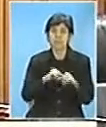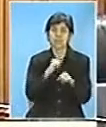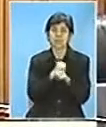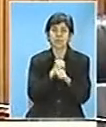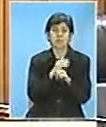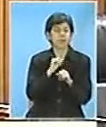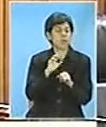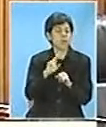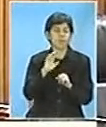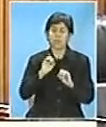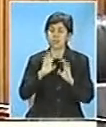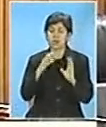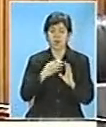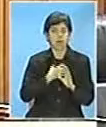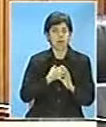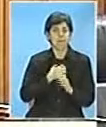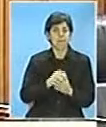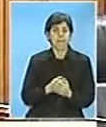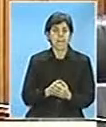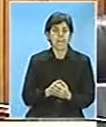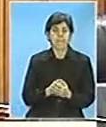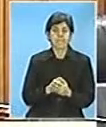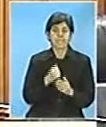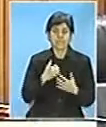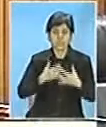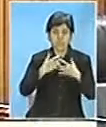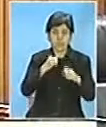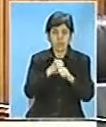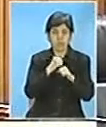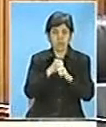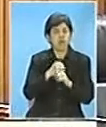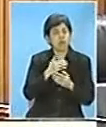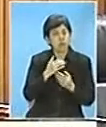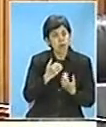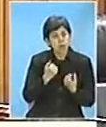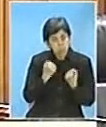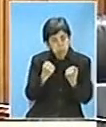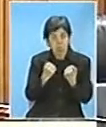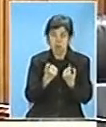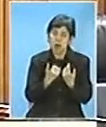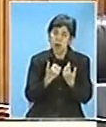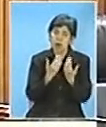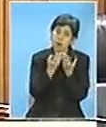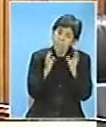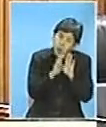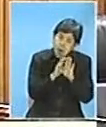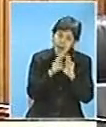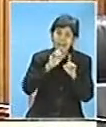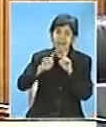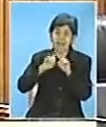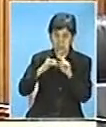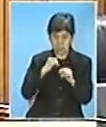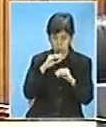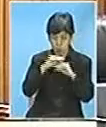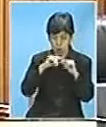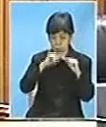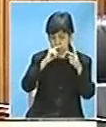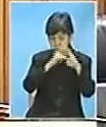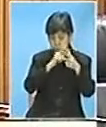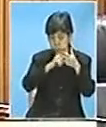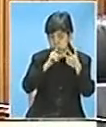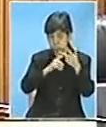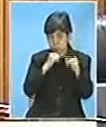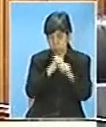ให้เป็นระบบอย่างจริงจังและต่อเนื่องทั้งภาคการผลิตภาคขนส่งและภาคครัวเรือนซึ่งในโครงการเหล่านี้ก็ได้เ